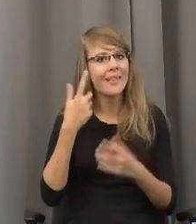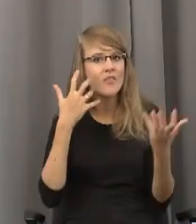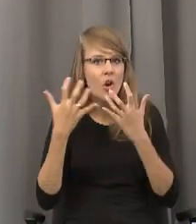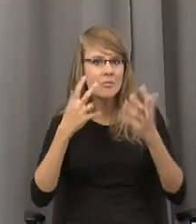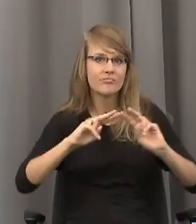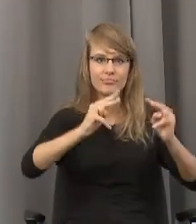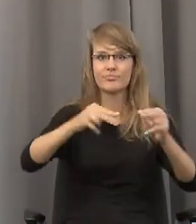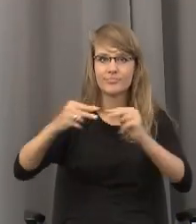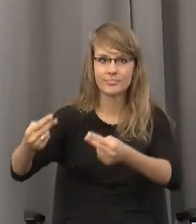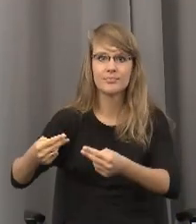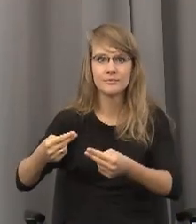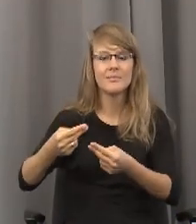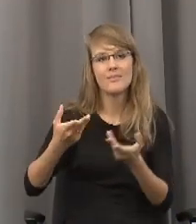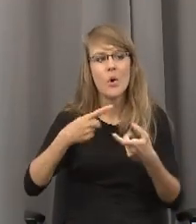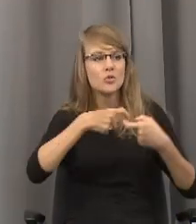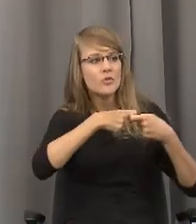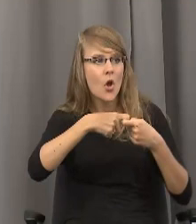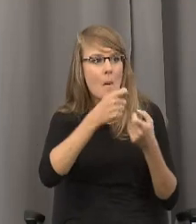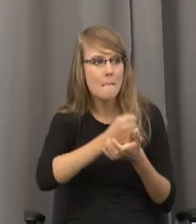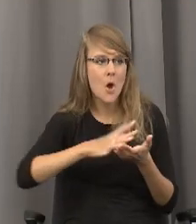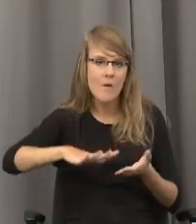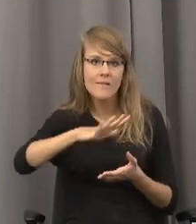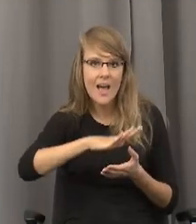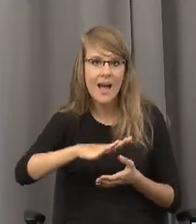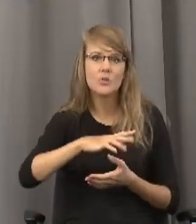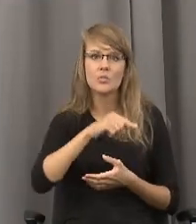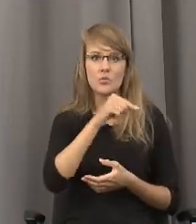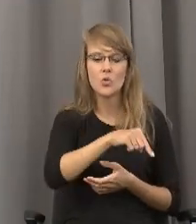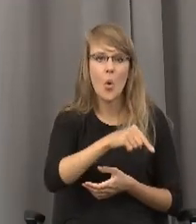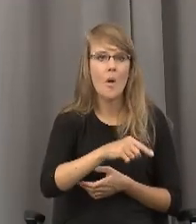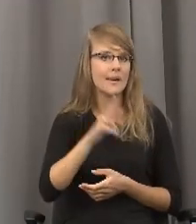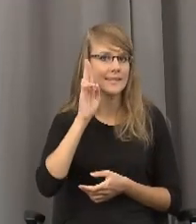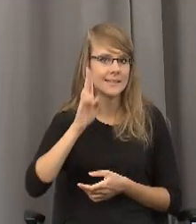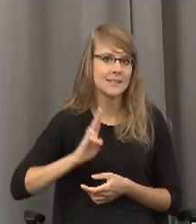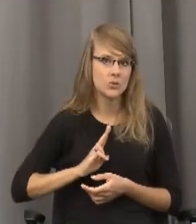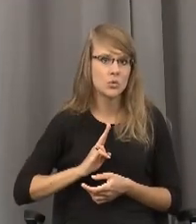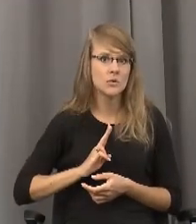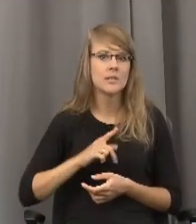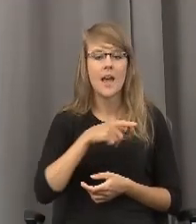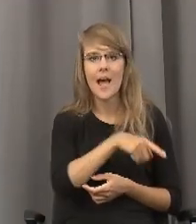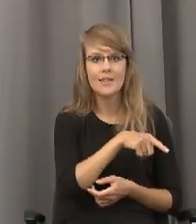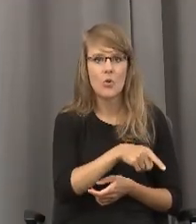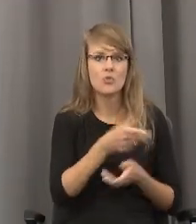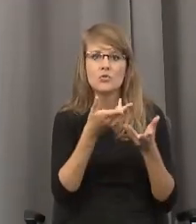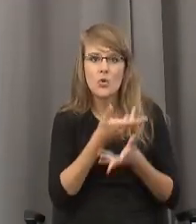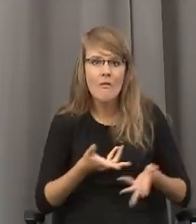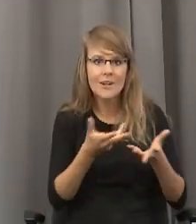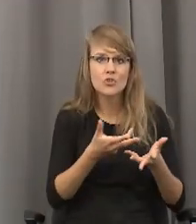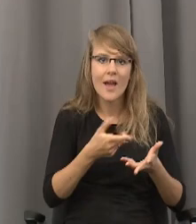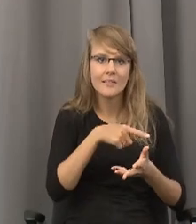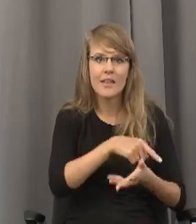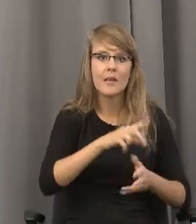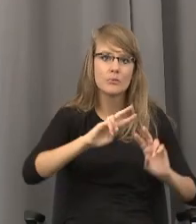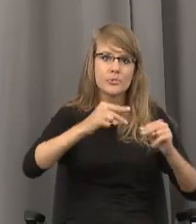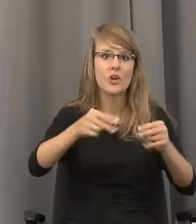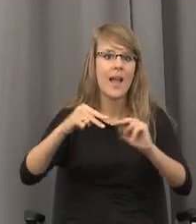kolei Związek Powiatów ma być tym skuteczną instytucją, skutecznym stowarzyszeniem przekazującym